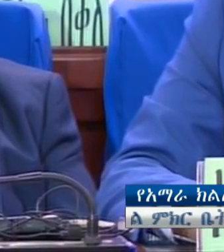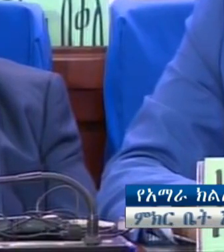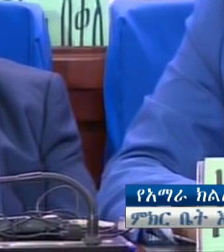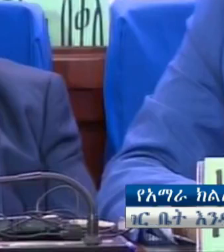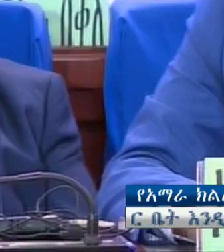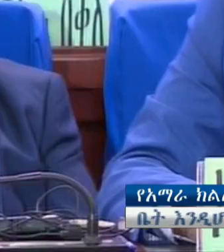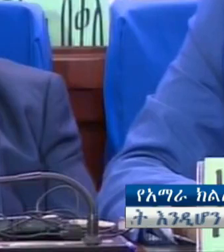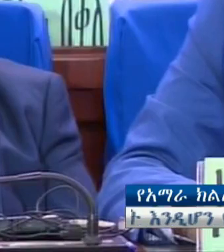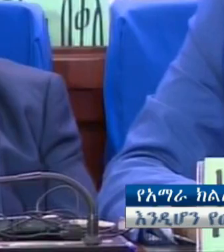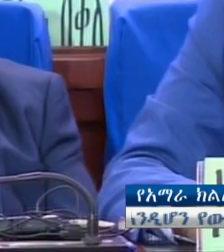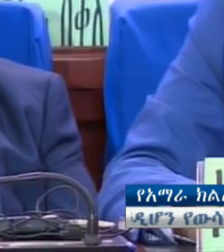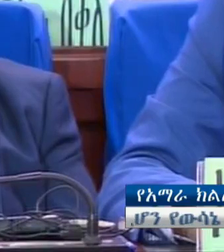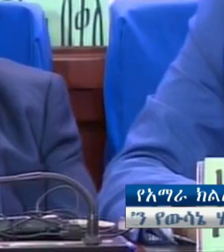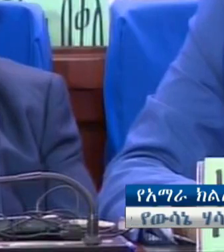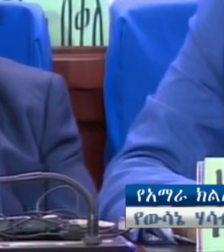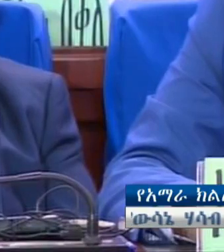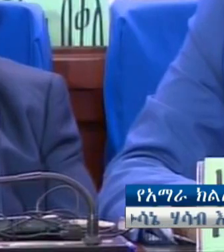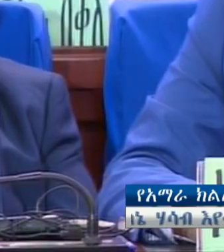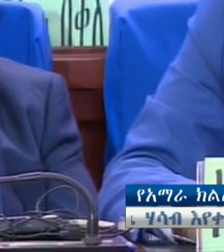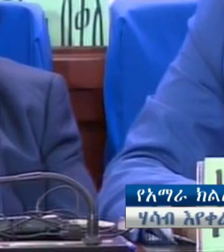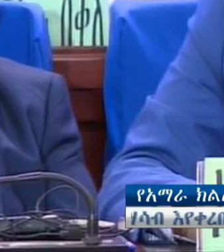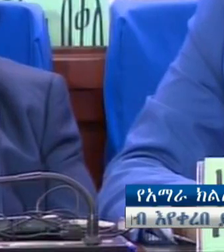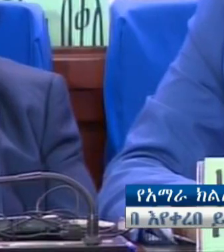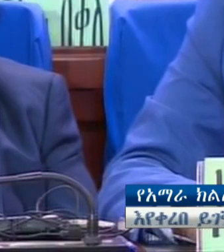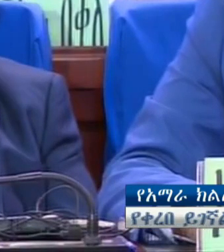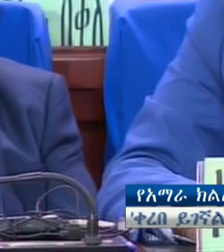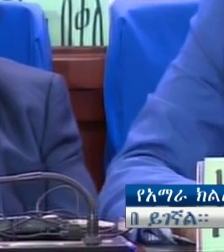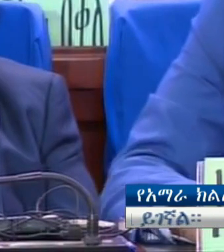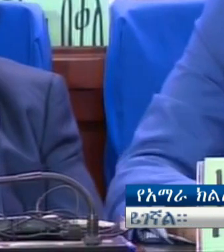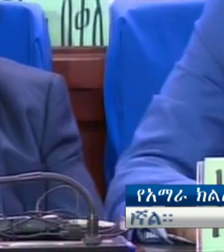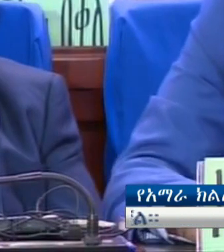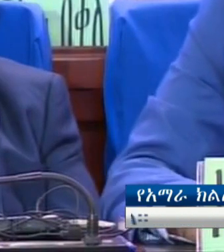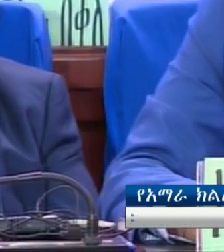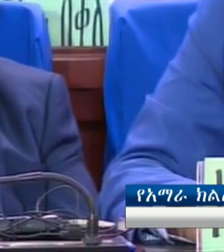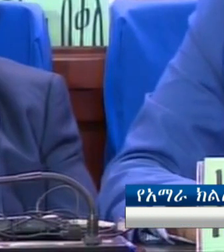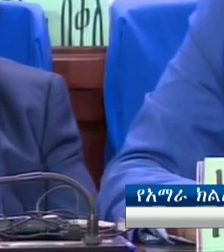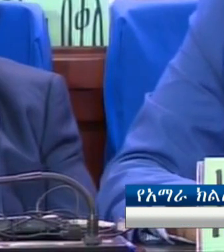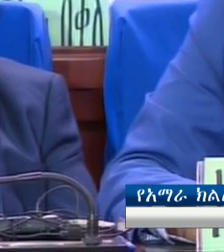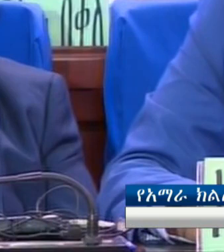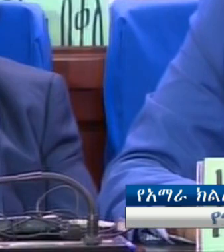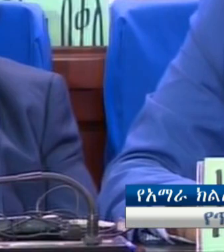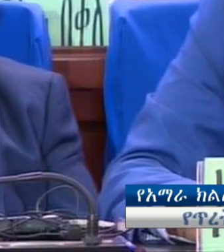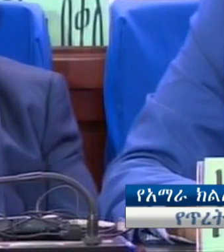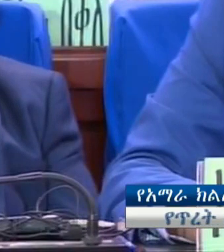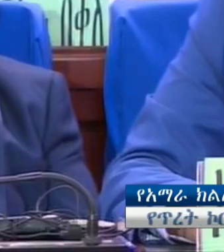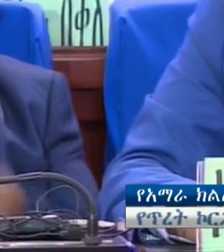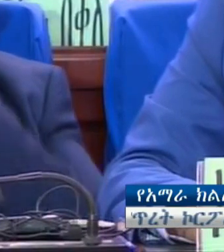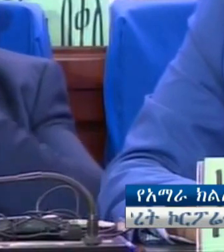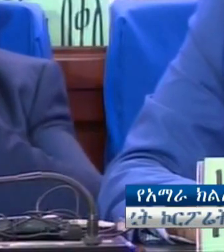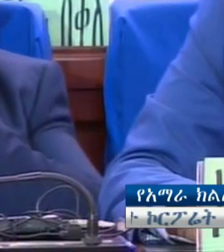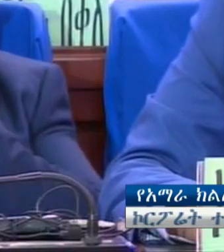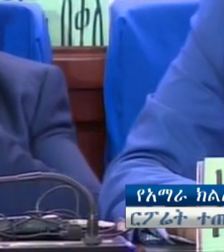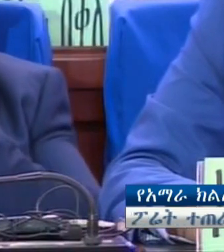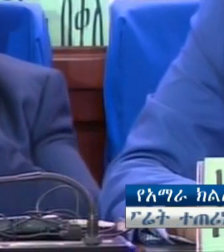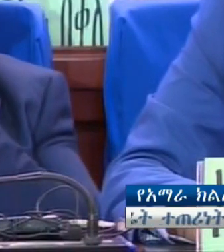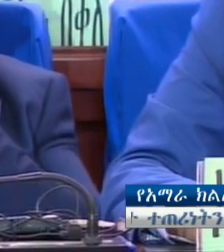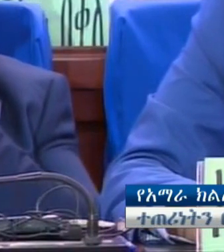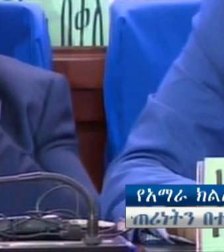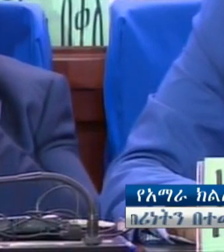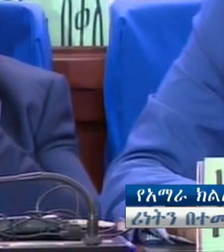እንዴት ለክልሉ ምክር ቤት ተጠሪ መሆን እንዳለበት የክልሉ ርዕሰ መስተዳደር፣ የክልሉ ምክር ቤት አፈ ጉባኤ፣ የጥረት ኮርፖሬት ዋና ስራ አስፈጻሚዎች እንዲሁም የክልሉ